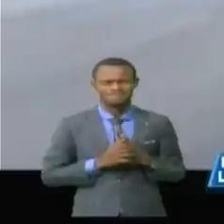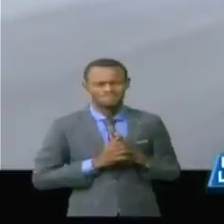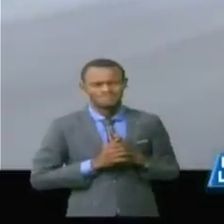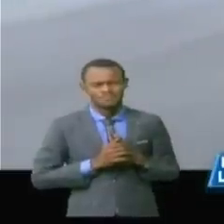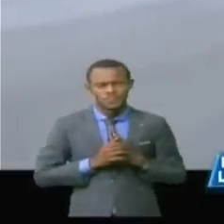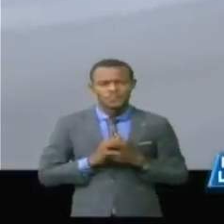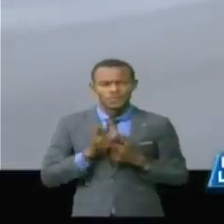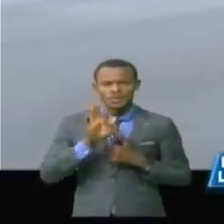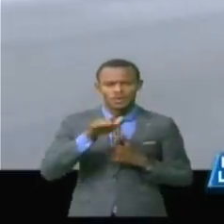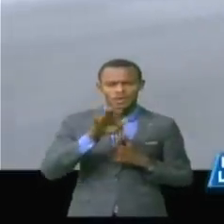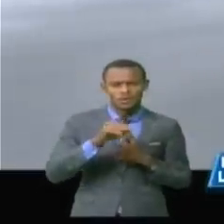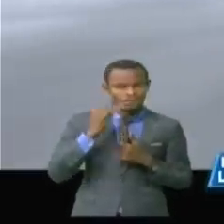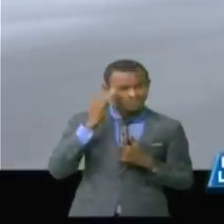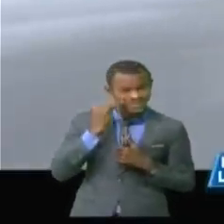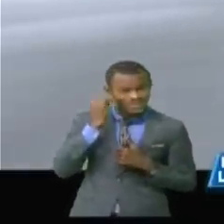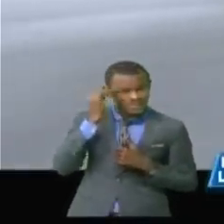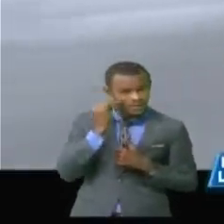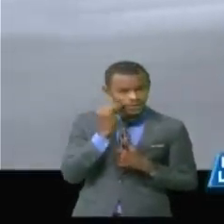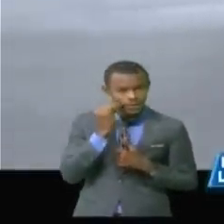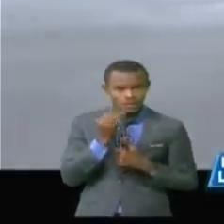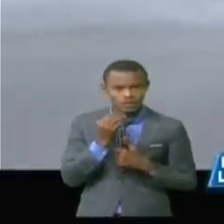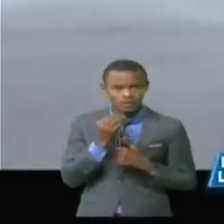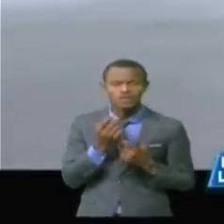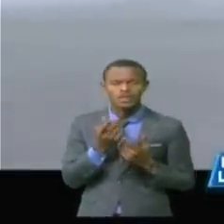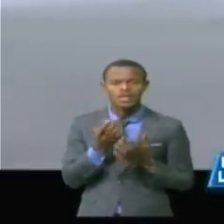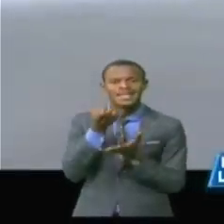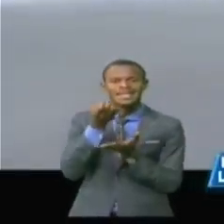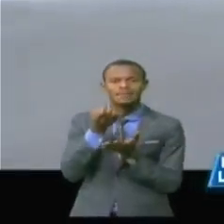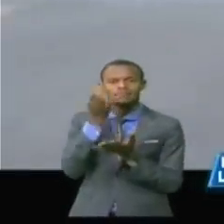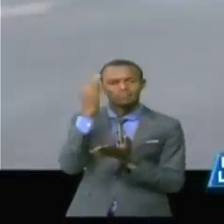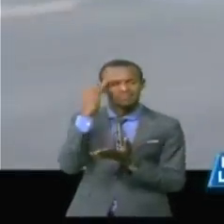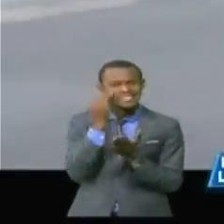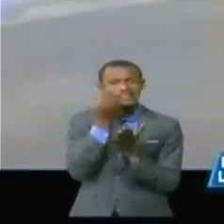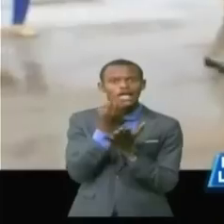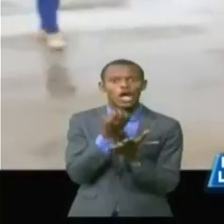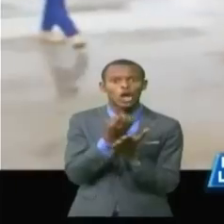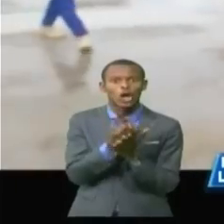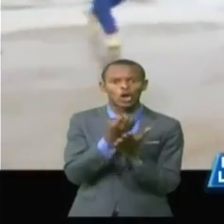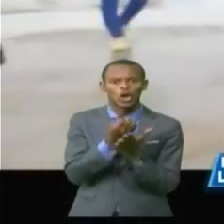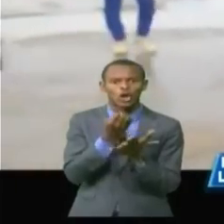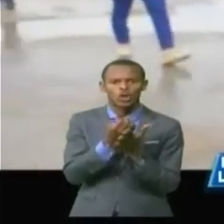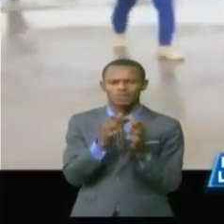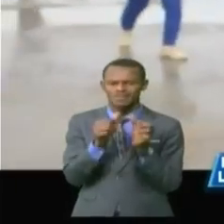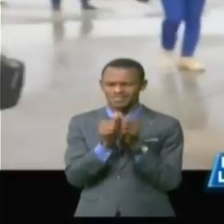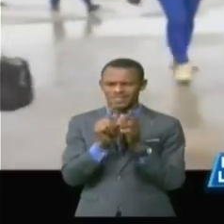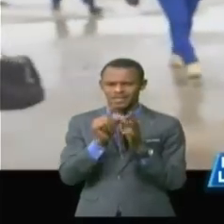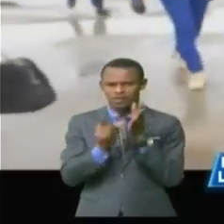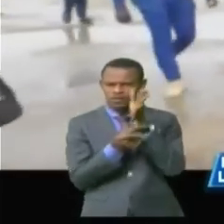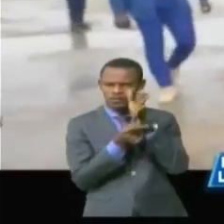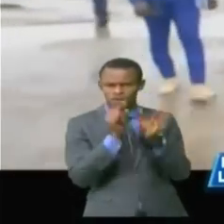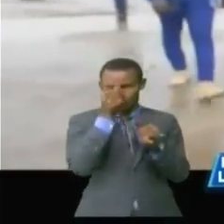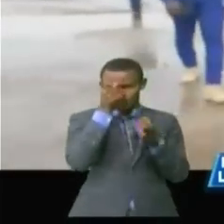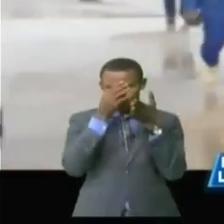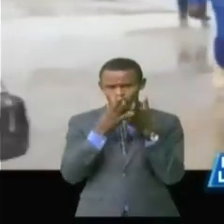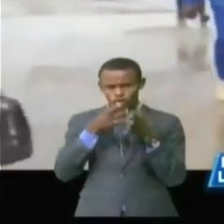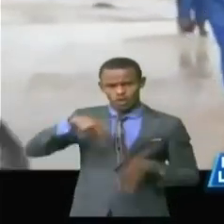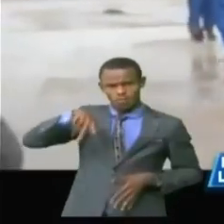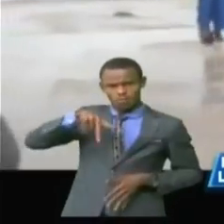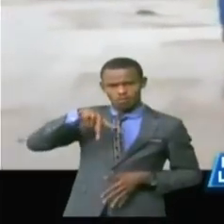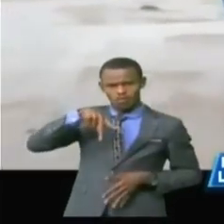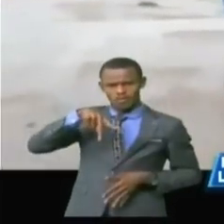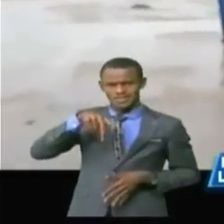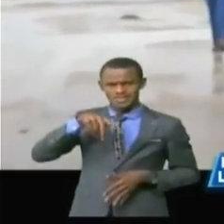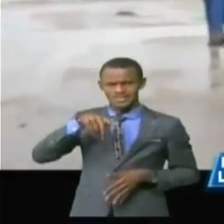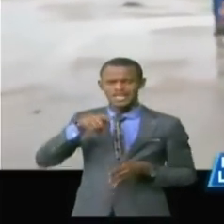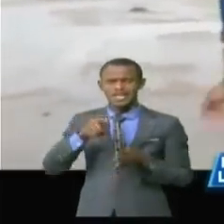piste agrandie de l'aéroport de Kavumu à Bukavu. Accompagné du vice-gouverneur de province Max Malago, le